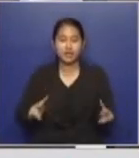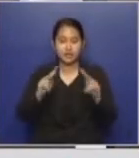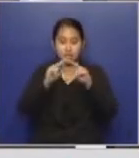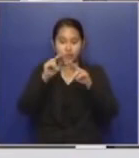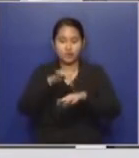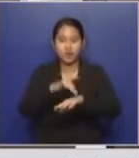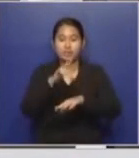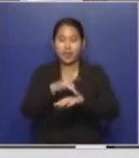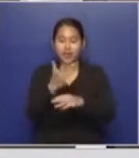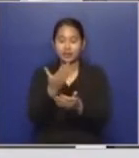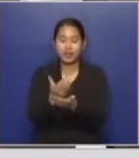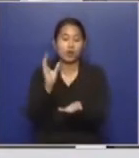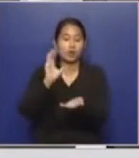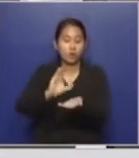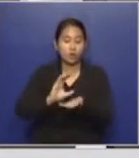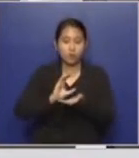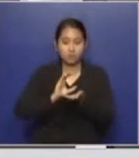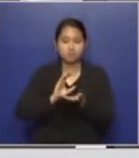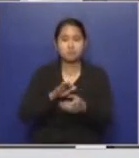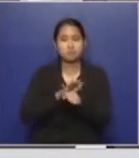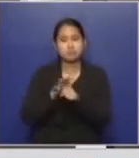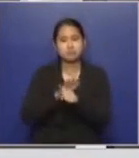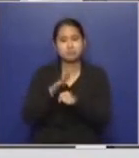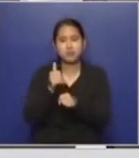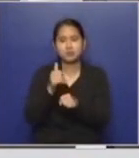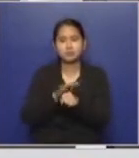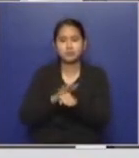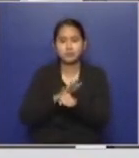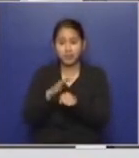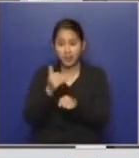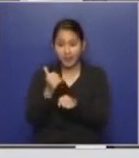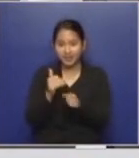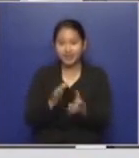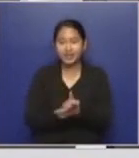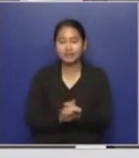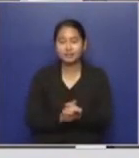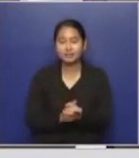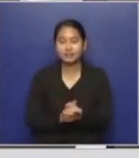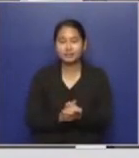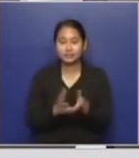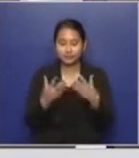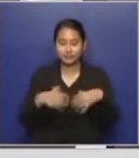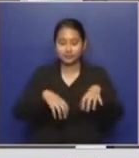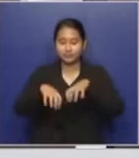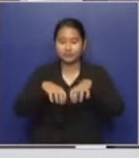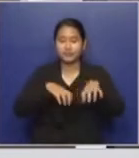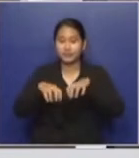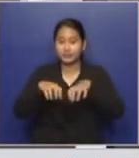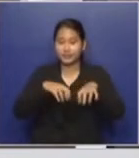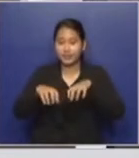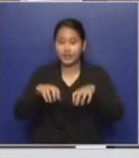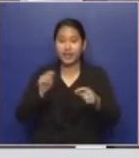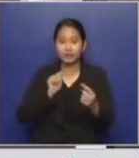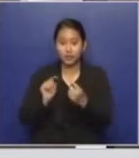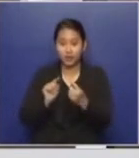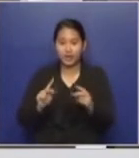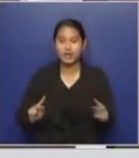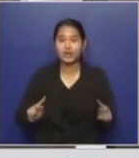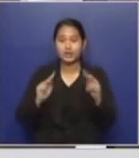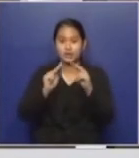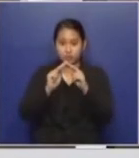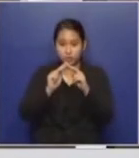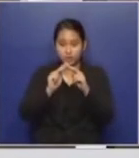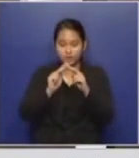ติได้รับเงินไปก็ไม่มากนะครับไม่มากแต่ว่าอยู่มาบริหารจัดการที่กระทรวงทรัพย์เกี่ย